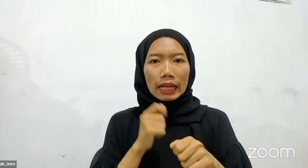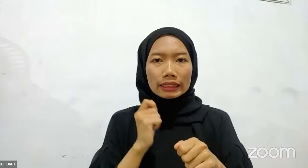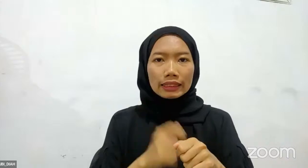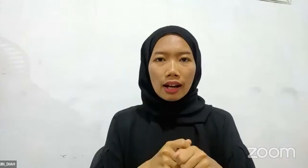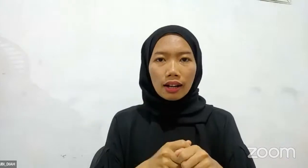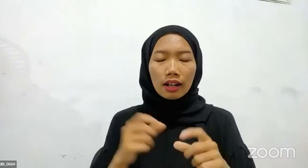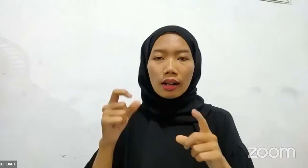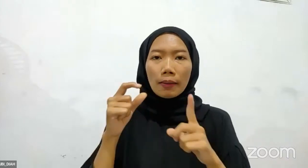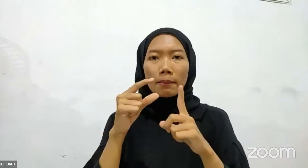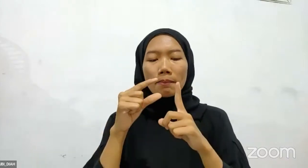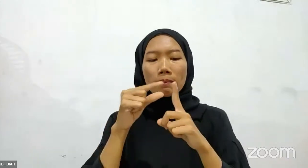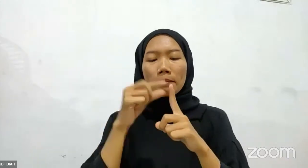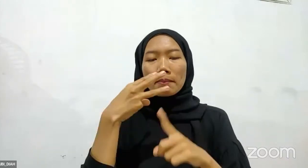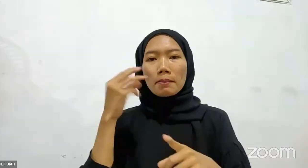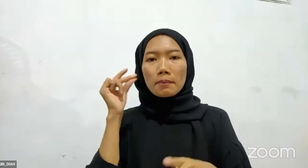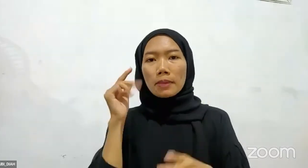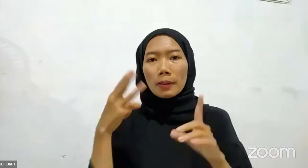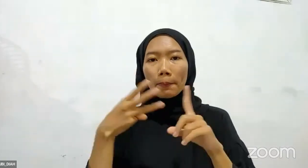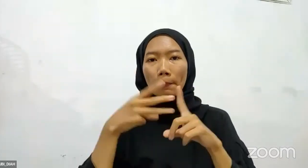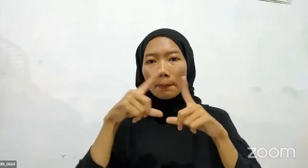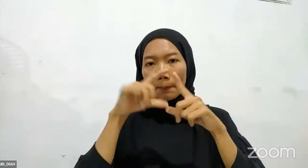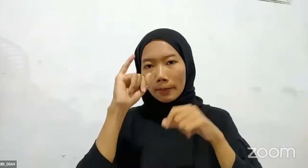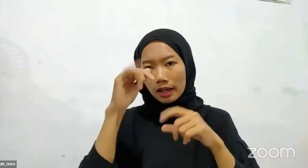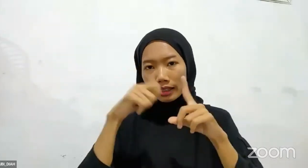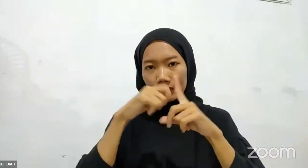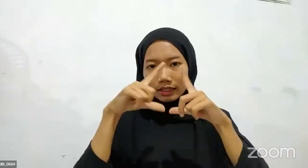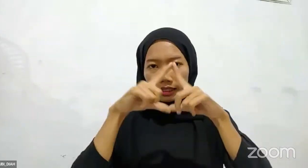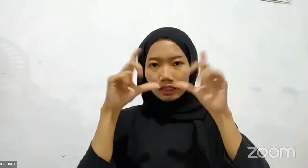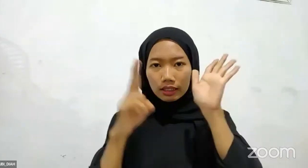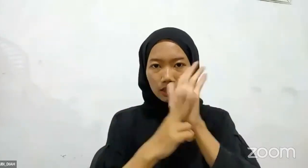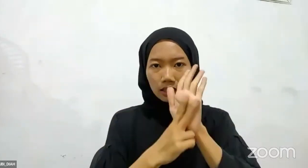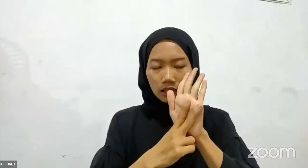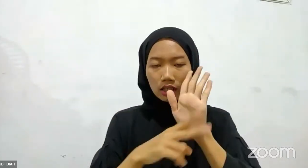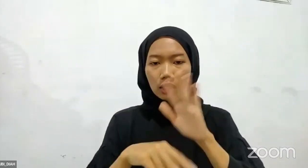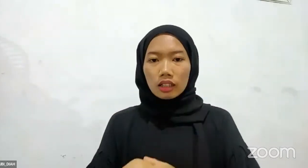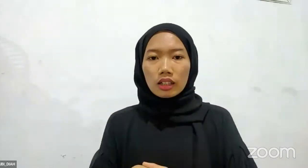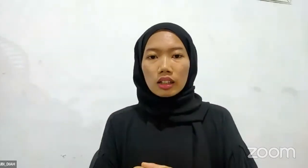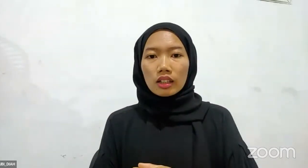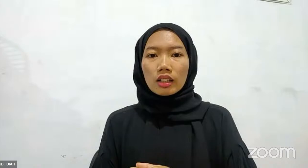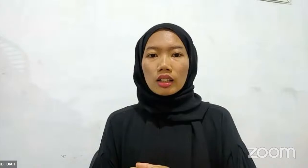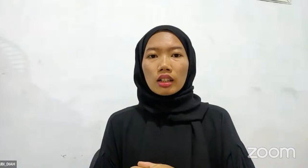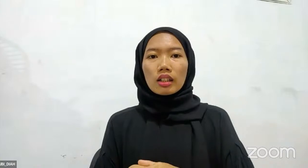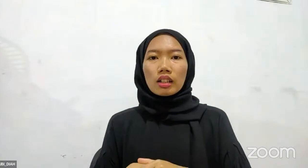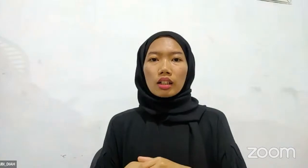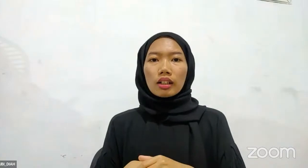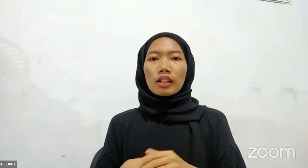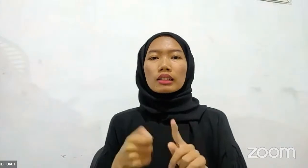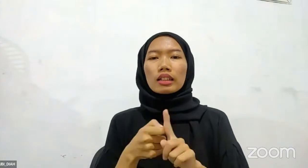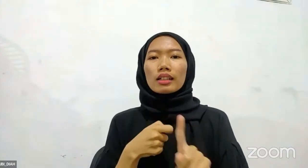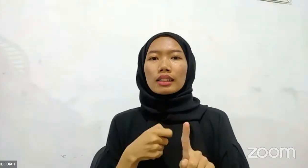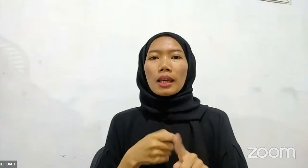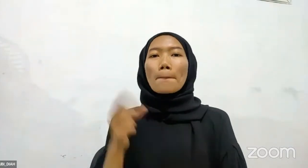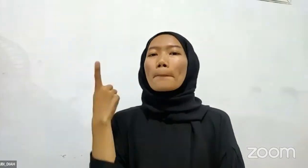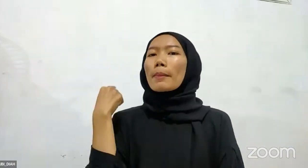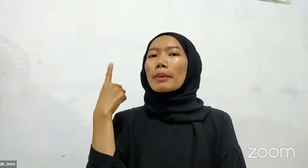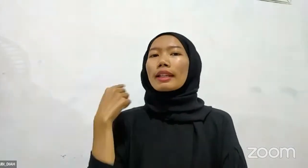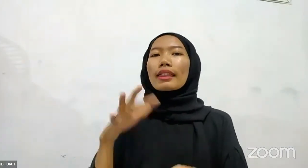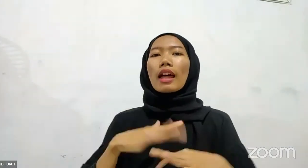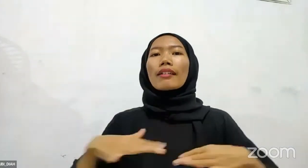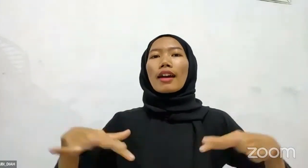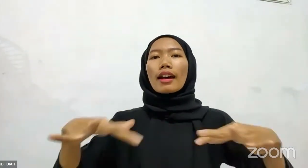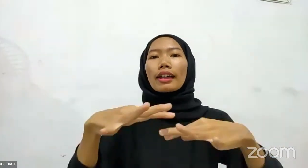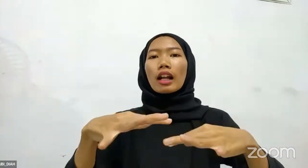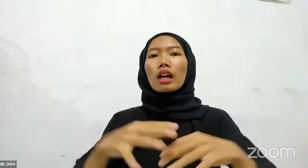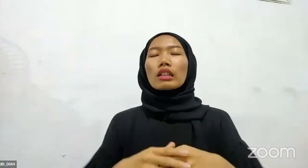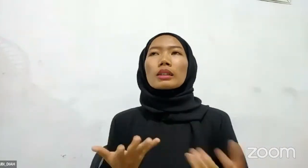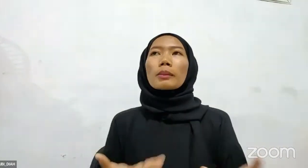ataupun yang saat ini dilakukan juga oleh pemerintah daerah. Artinya bagaimana koordinasi